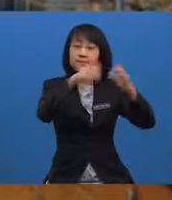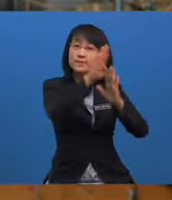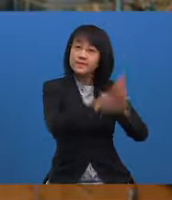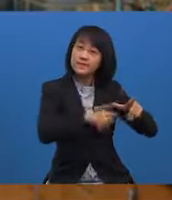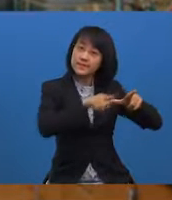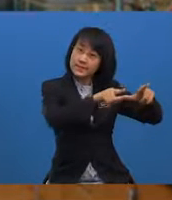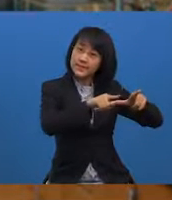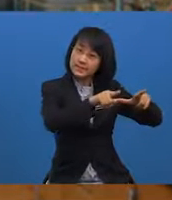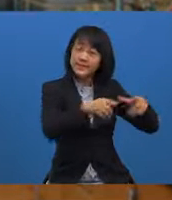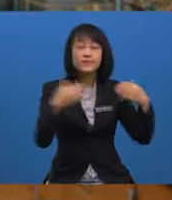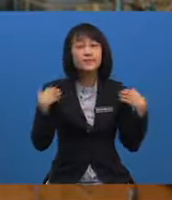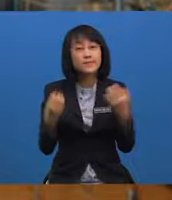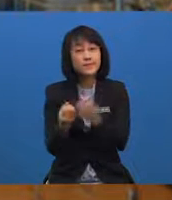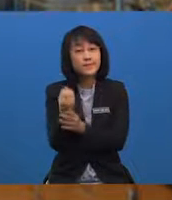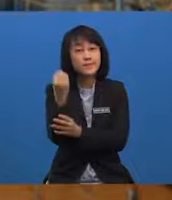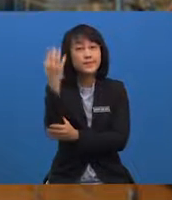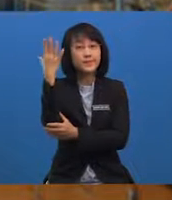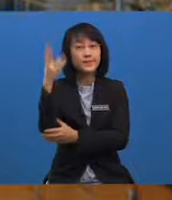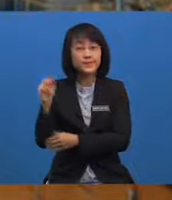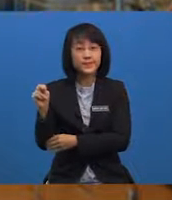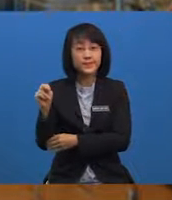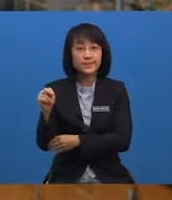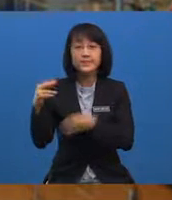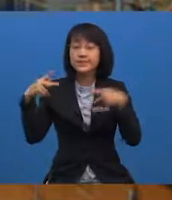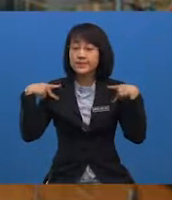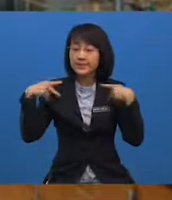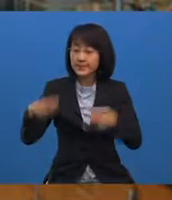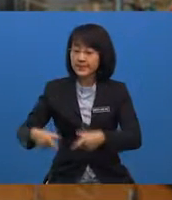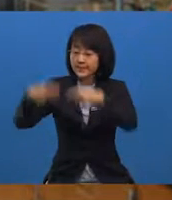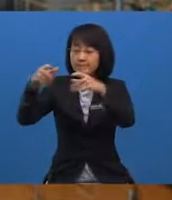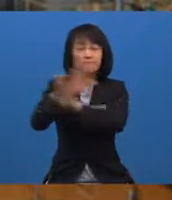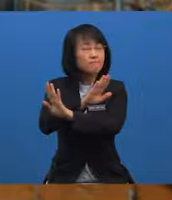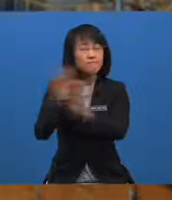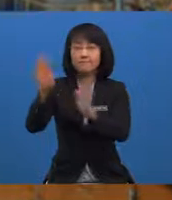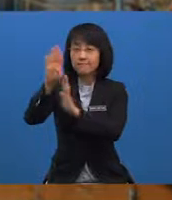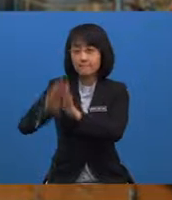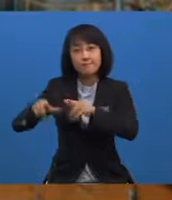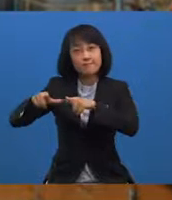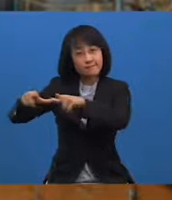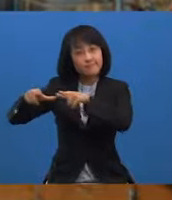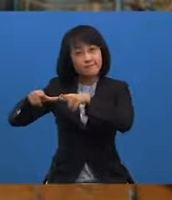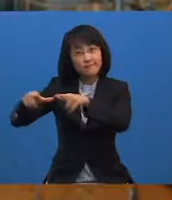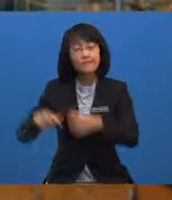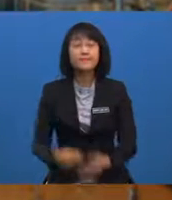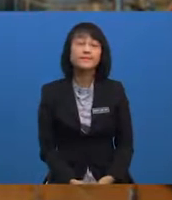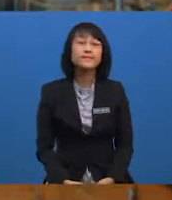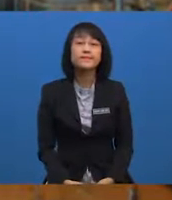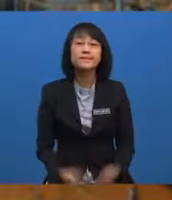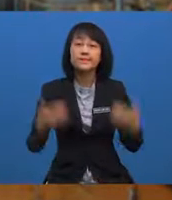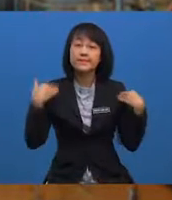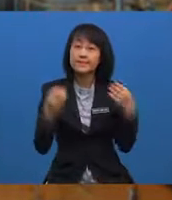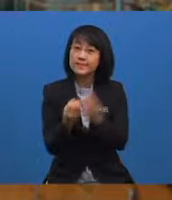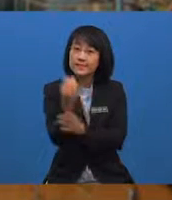dan ada tumbuhan mempunyai batang tidak berkayu. Selain itu, ada